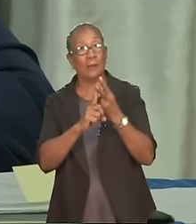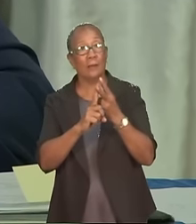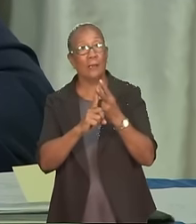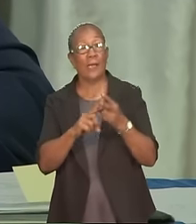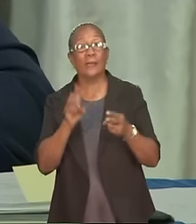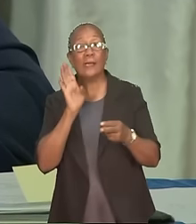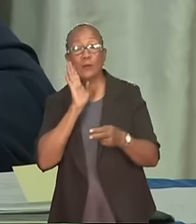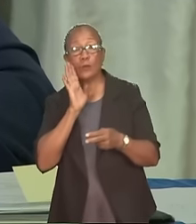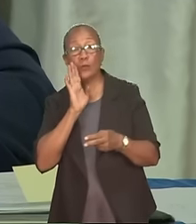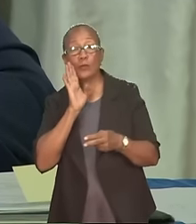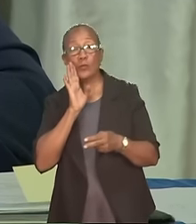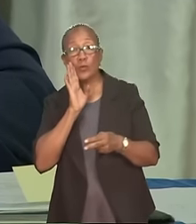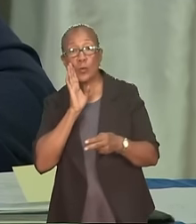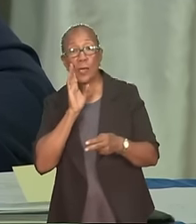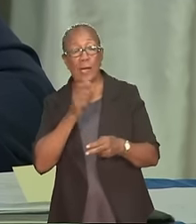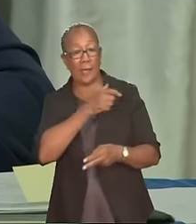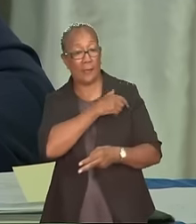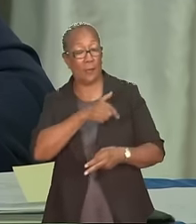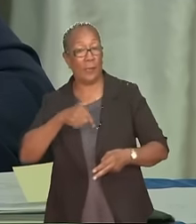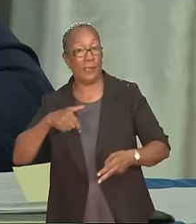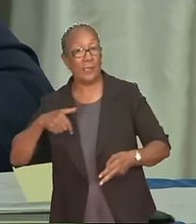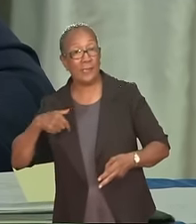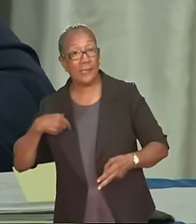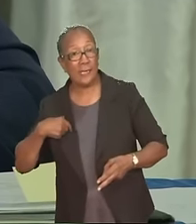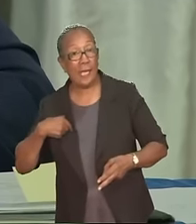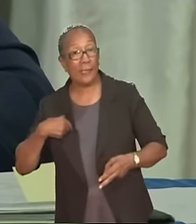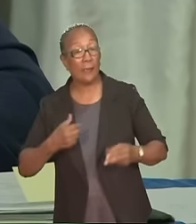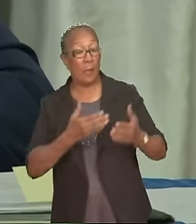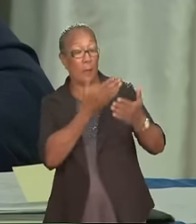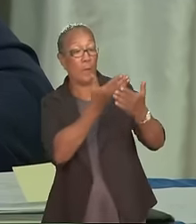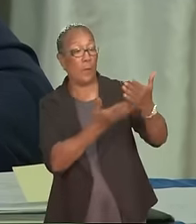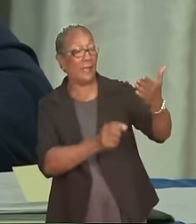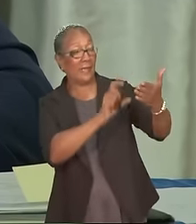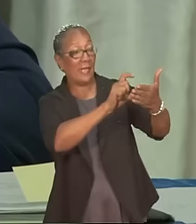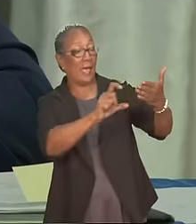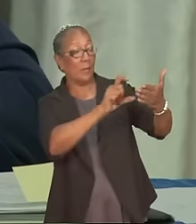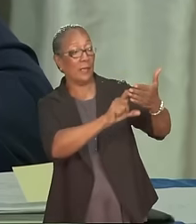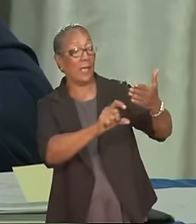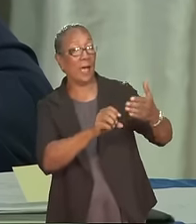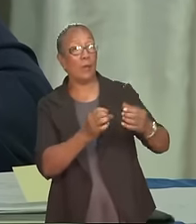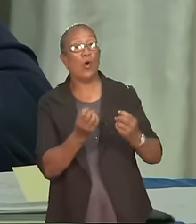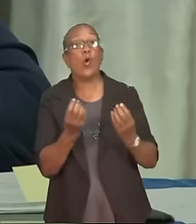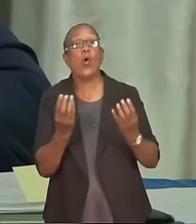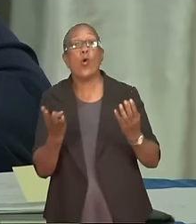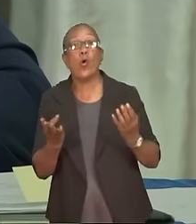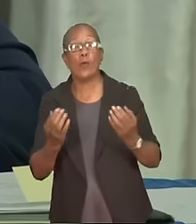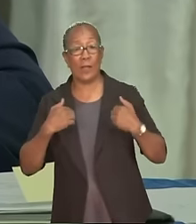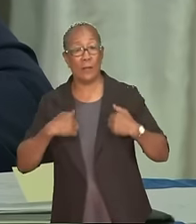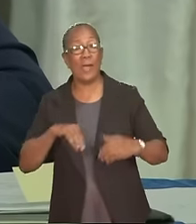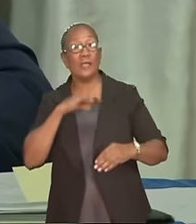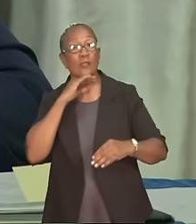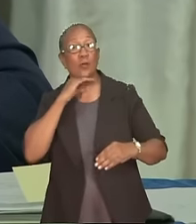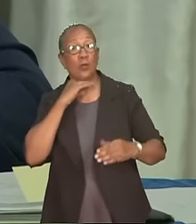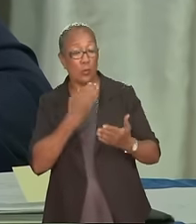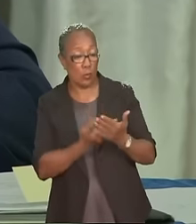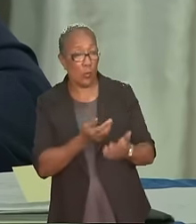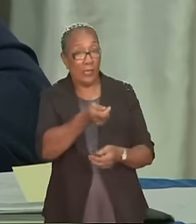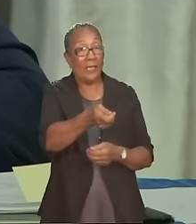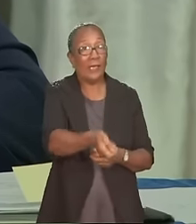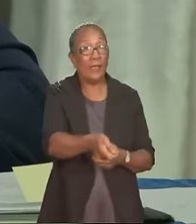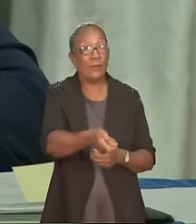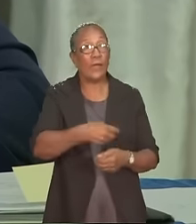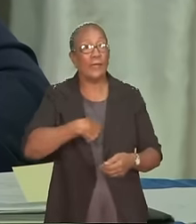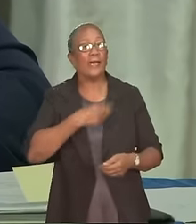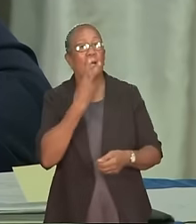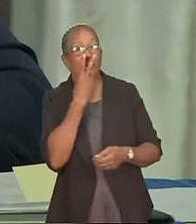aan de president met lijst van hoeveel mensen nodig zijn. En als het dringend karakter is, dan komt er een